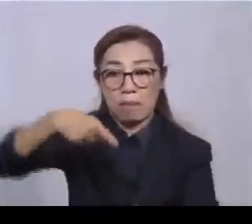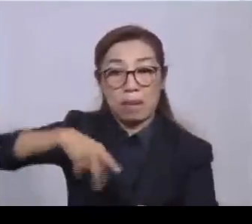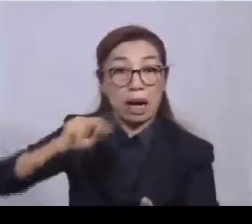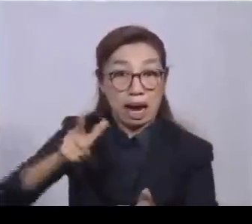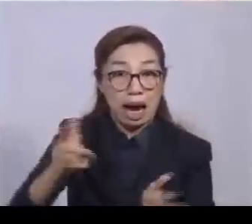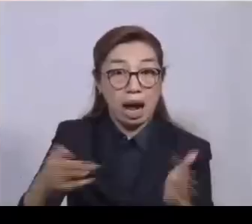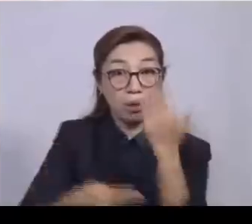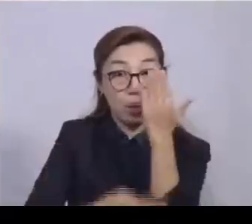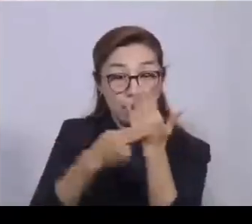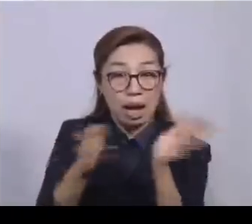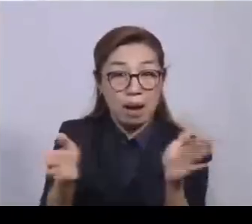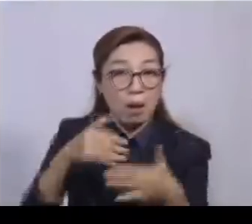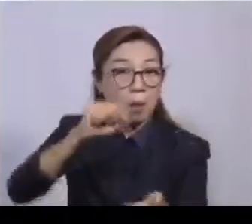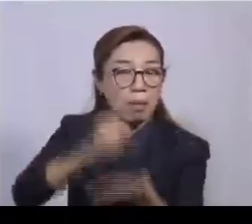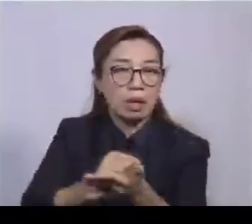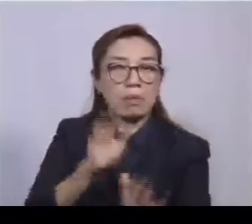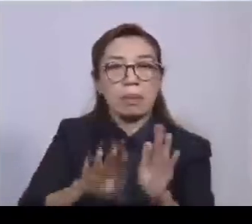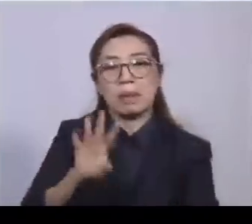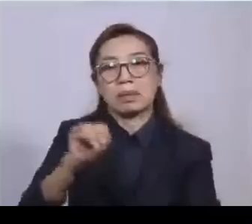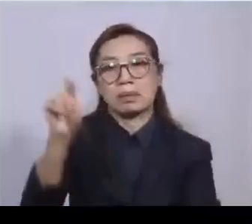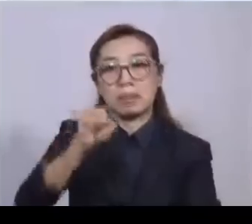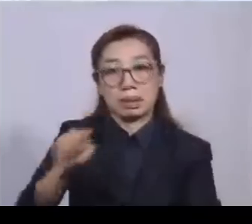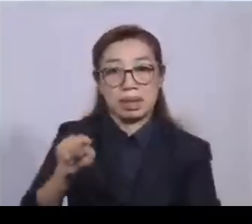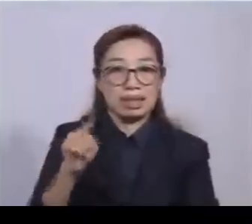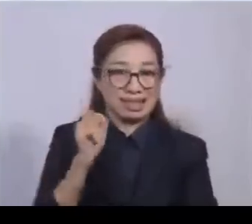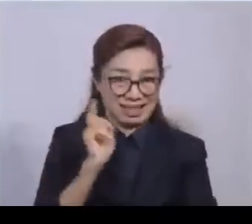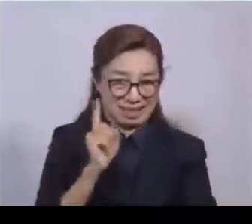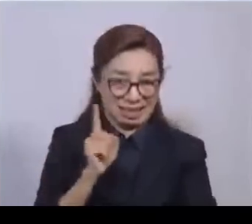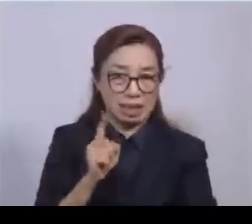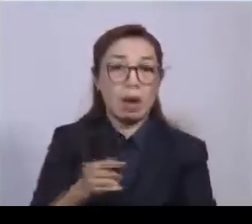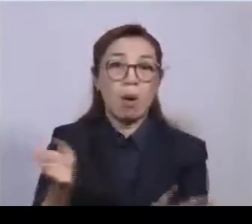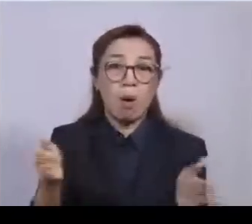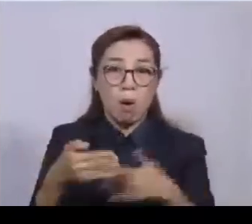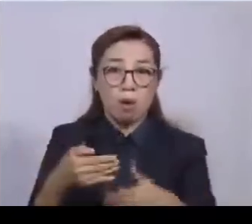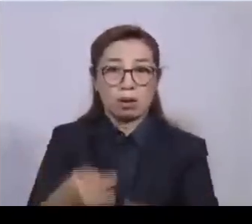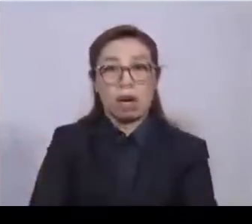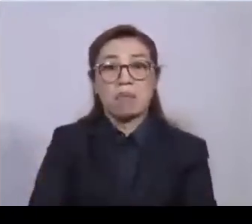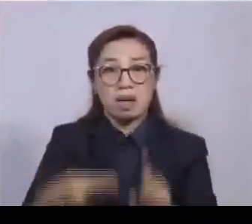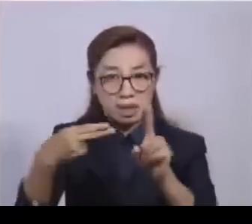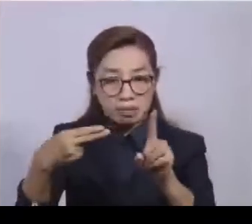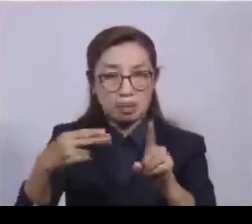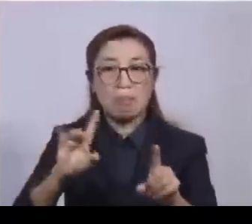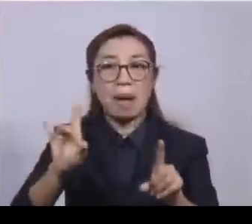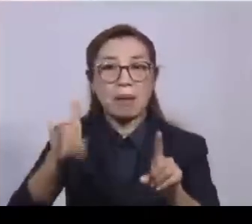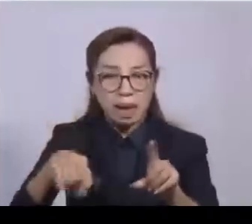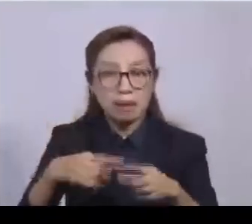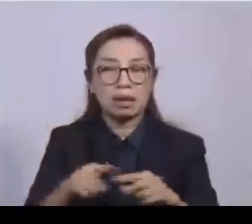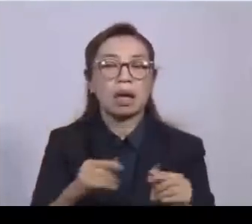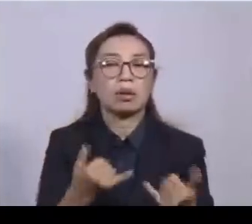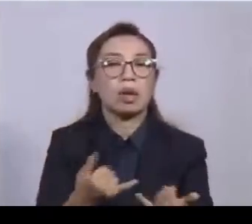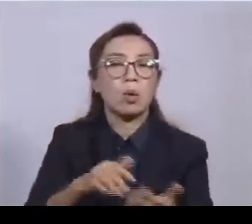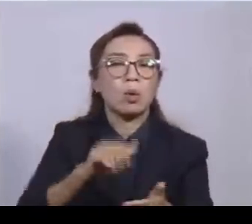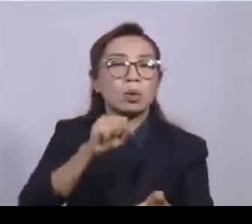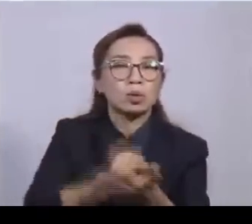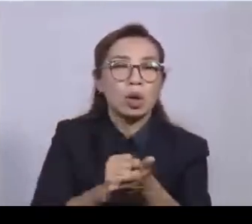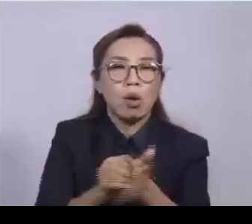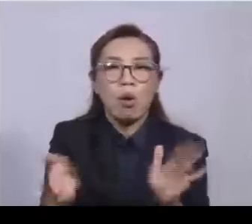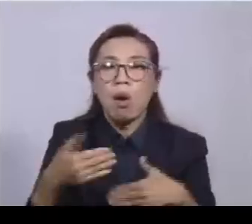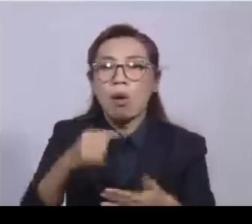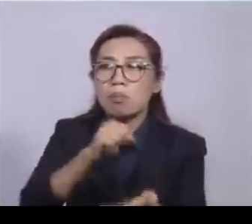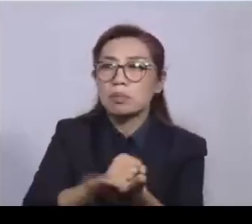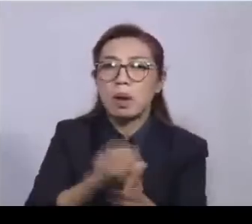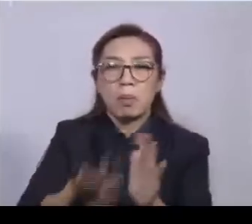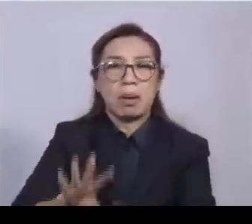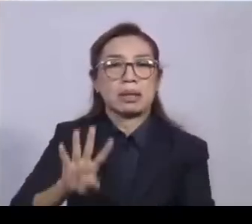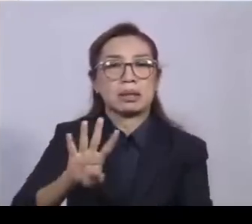อยู่ที่ร้อยละ 40นะครับจากที่มีกว่าจำนวน18,000ห้องด้วยกันย้อนไปช่วงค่ำกันหน่อยนะคะที่ก่อนหน้าที่